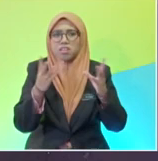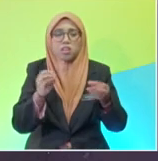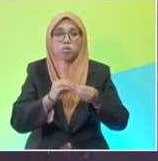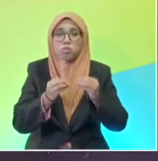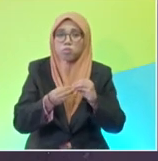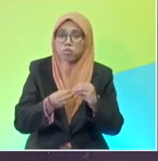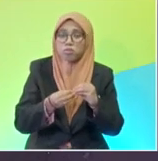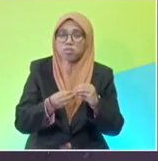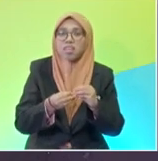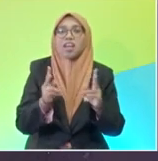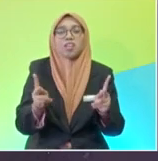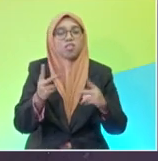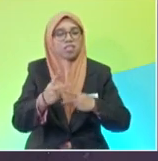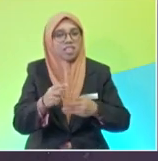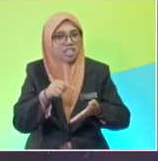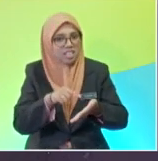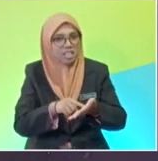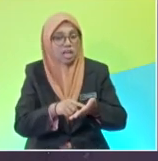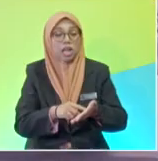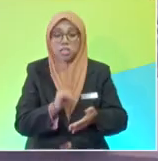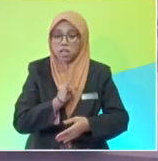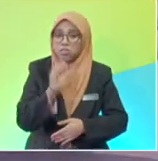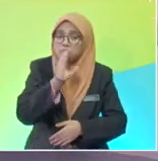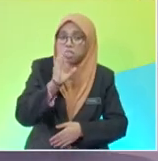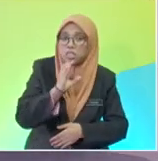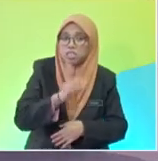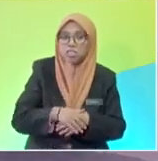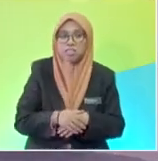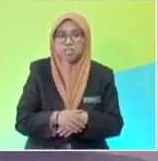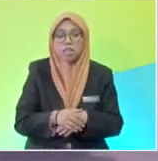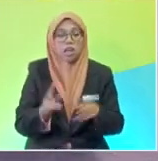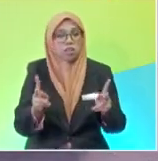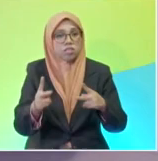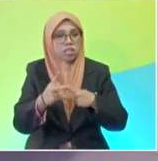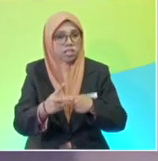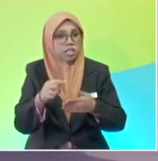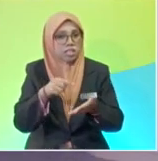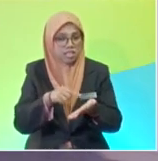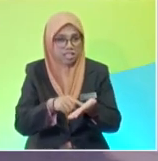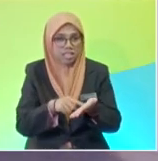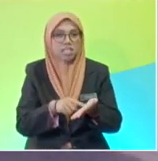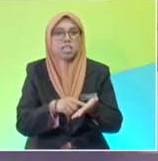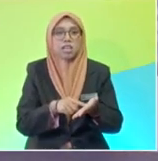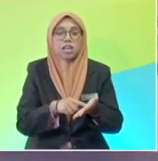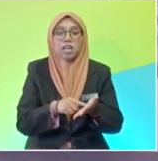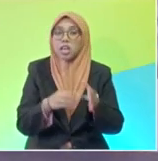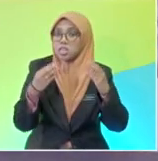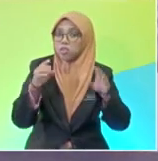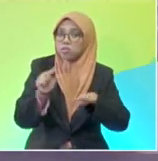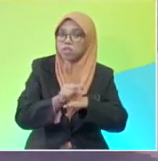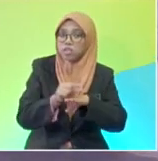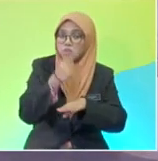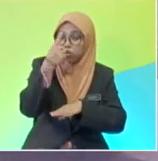Cikgu. Kotak ni lah Cikgu cari tadi. Kotak ni ada barang-barang dalam dia Cikgu guna untuk